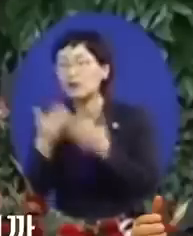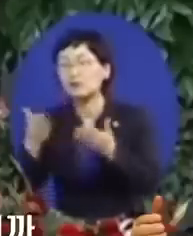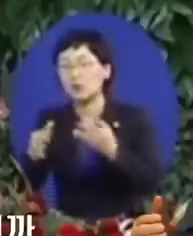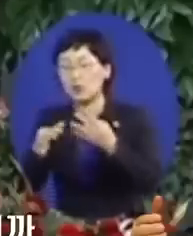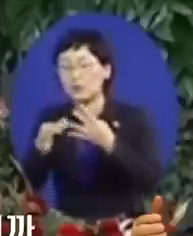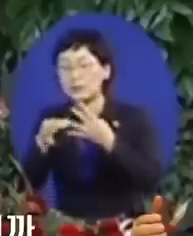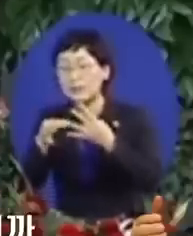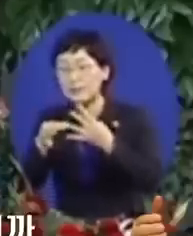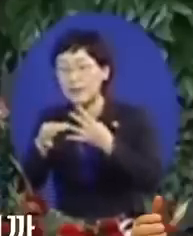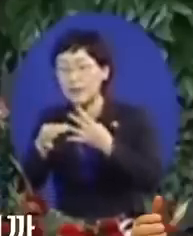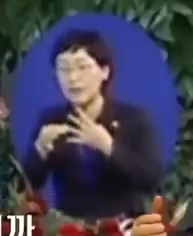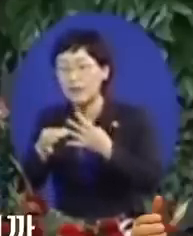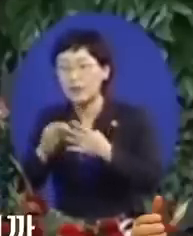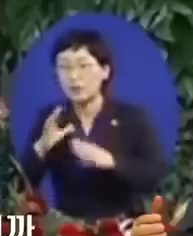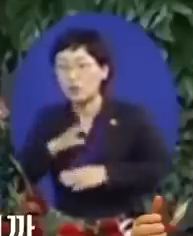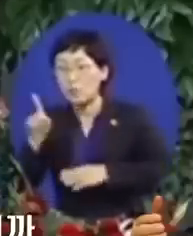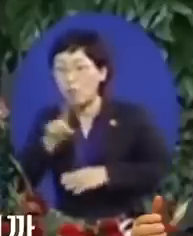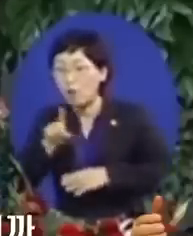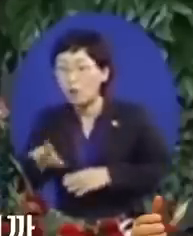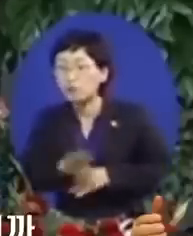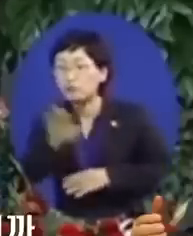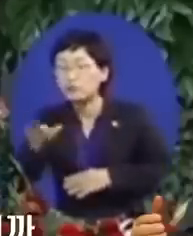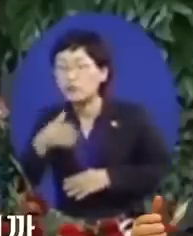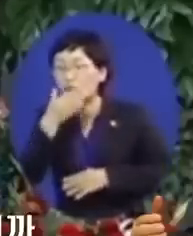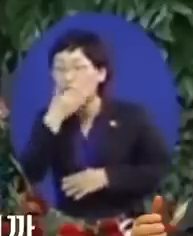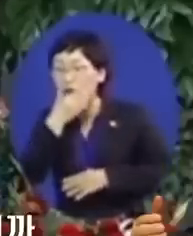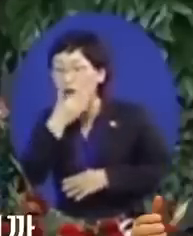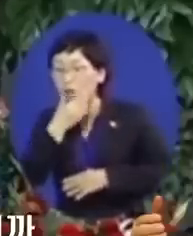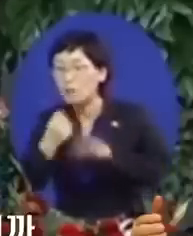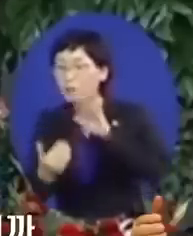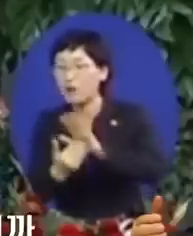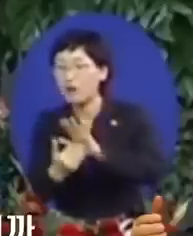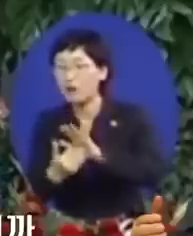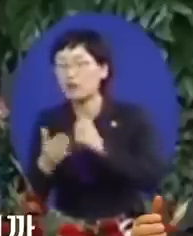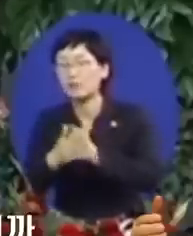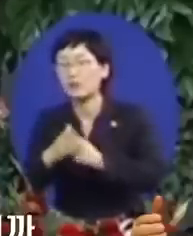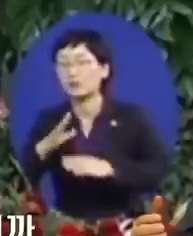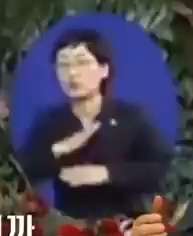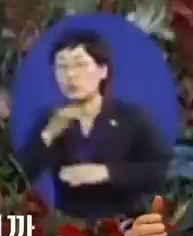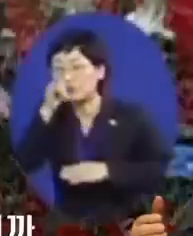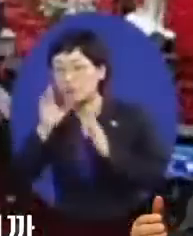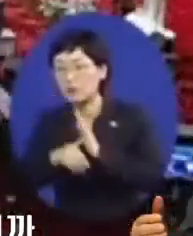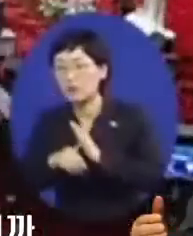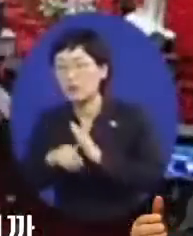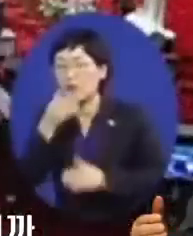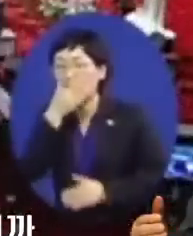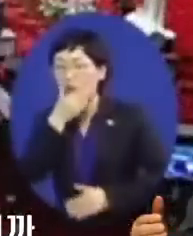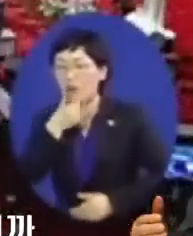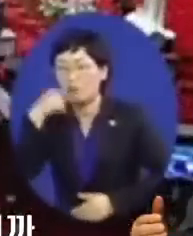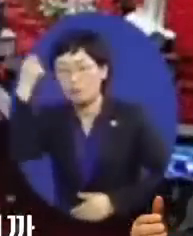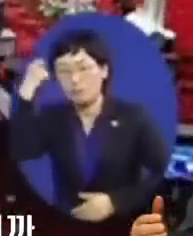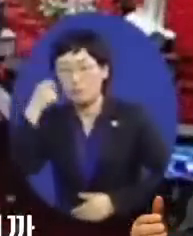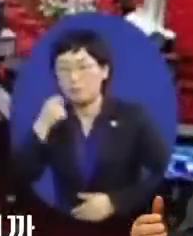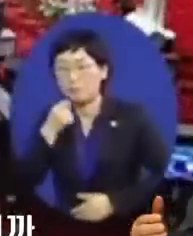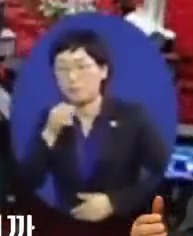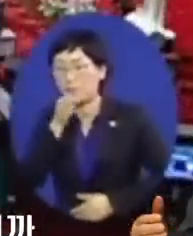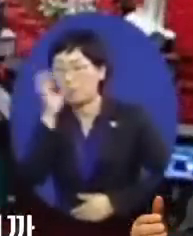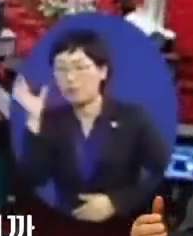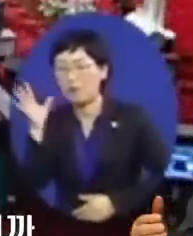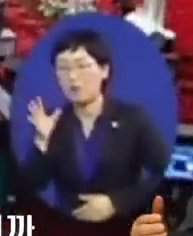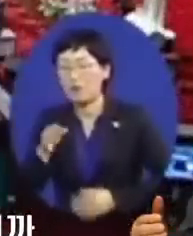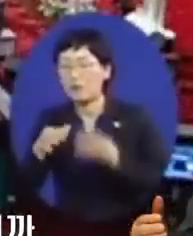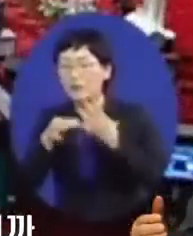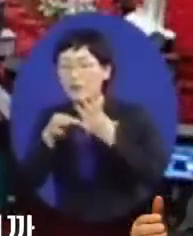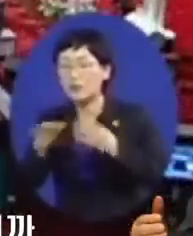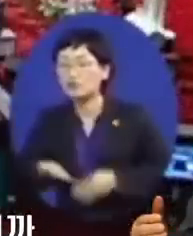셋째, 두려움은 우리가 누리는 행복을 방해합니다. 두려움이 있을 때 우리는 결코 행복을 느낄 수 없습니다. 넷째, 두려움은 우리의